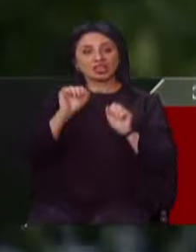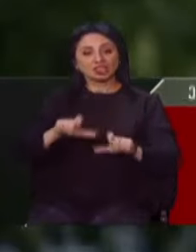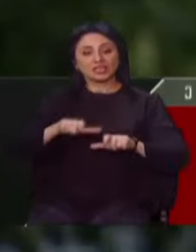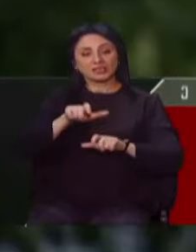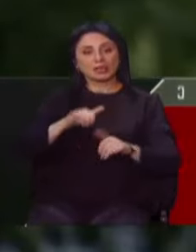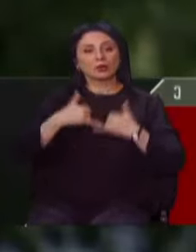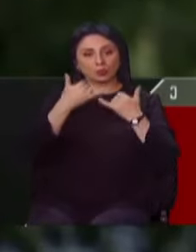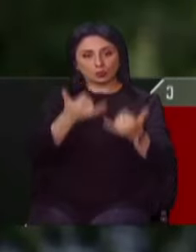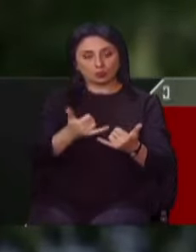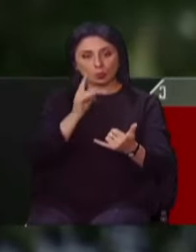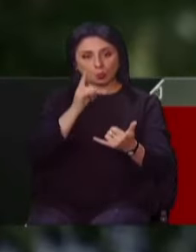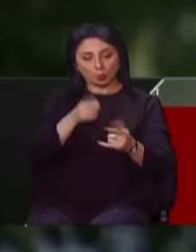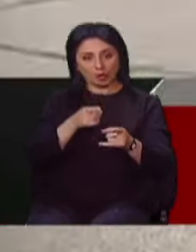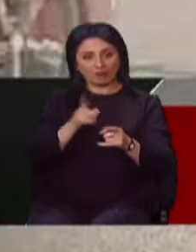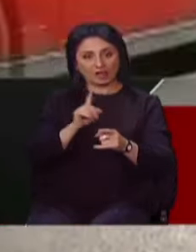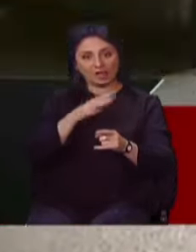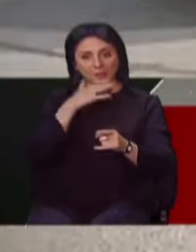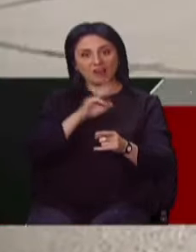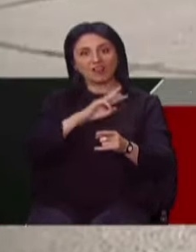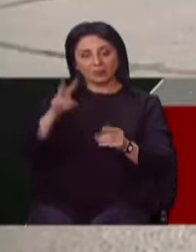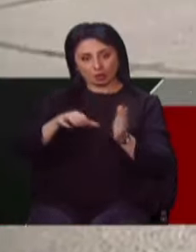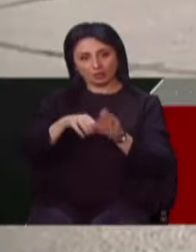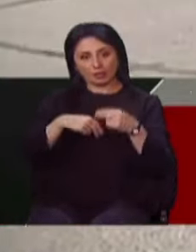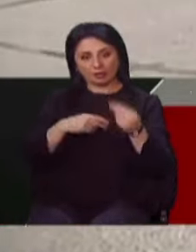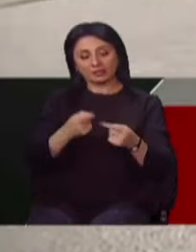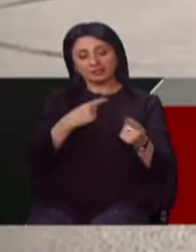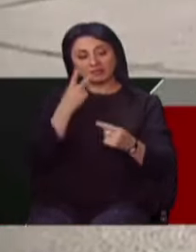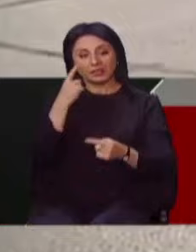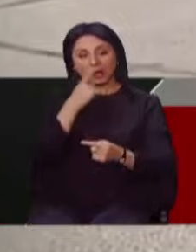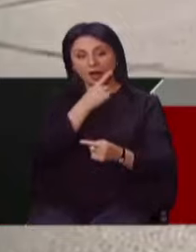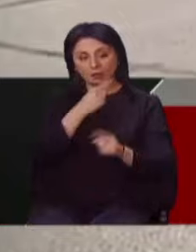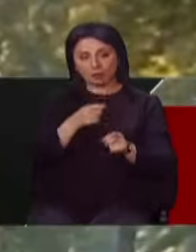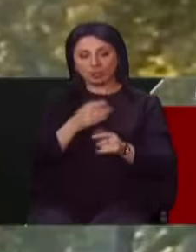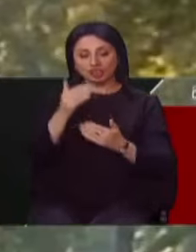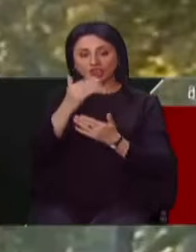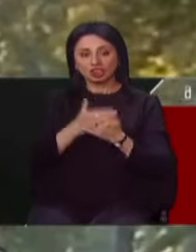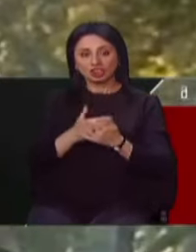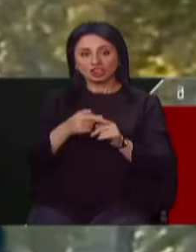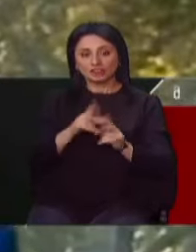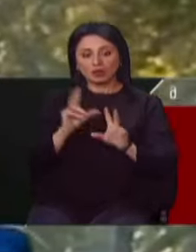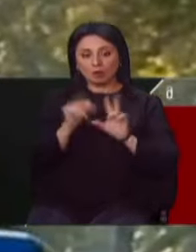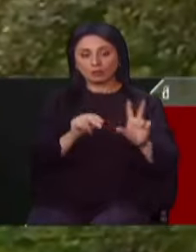გზა გამოიყენოს მუქარიდან მრავალ მილიონიანი დახმარების ჩათვლით. ასეთი შინაარსის